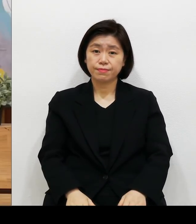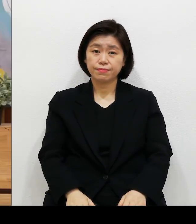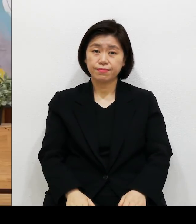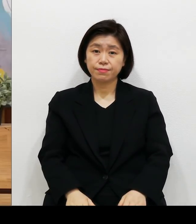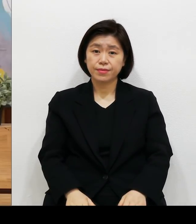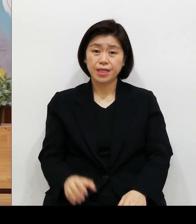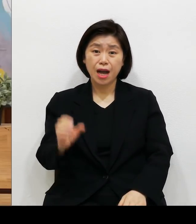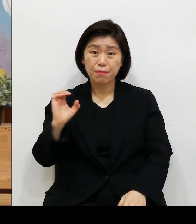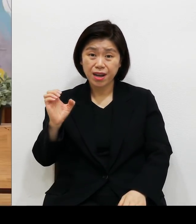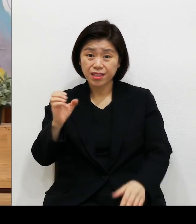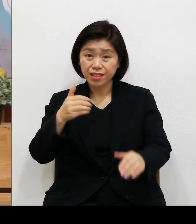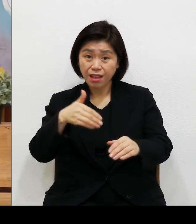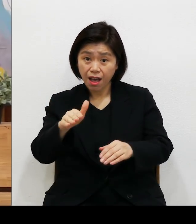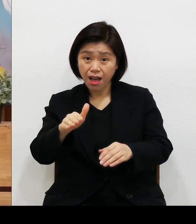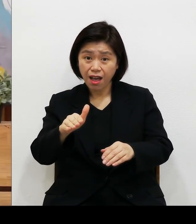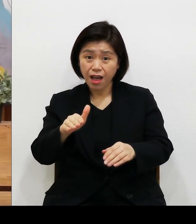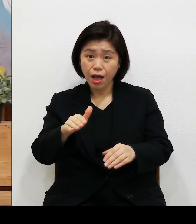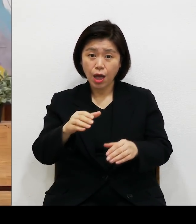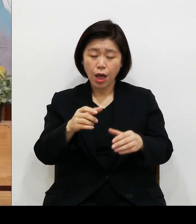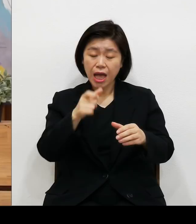붙어요.